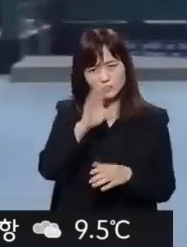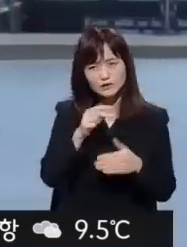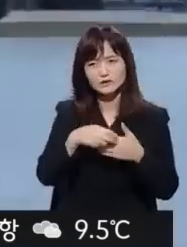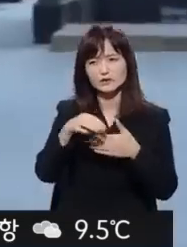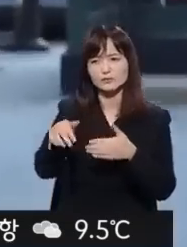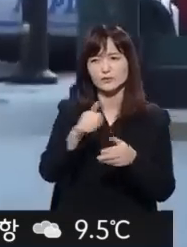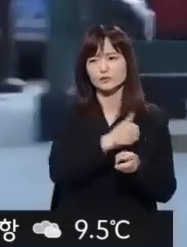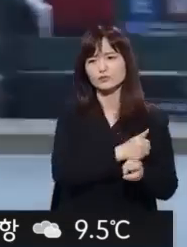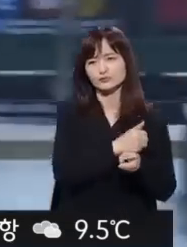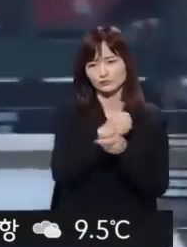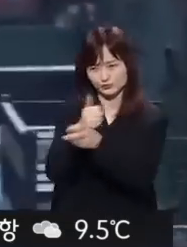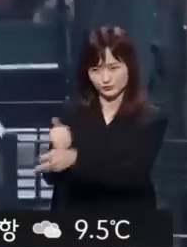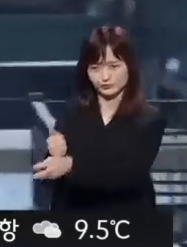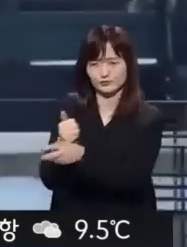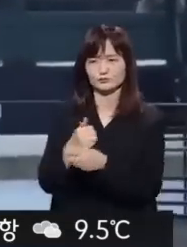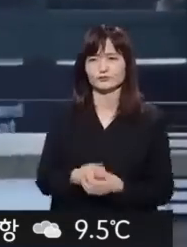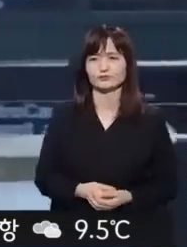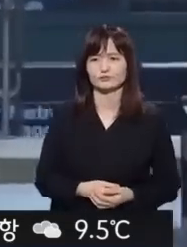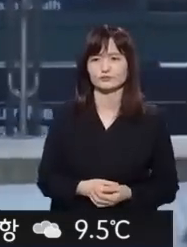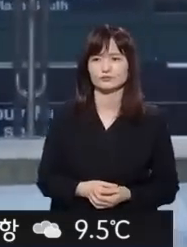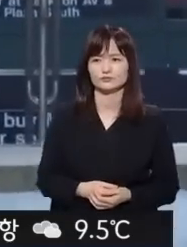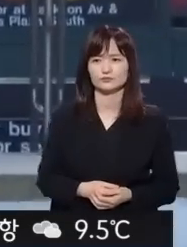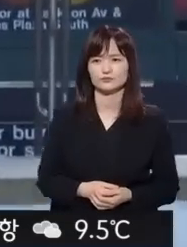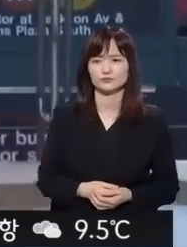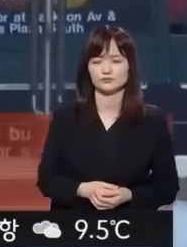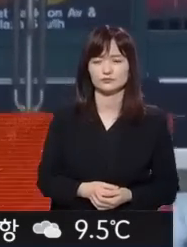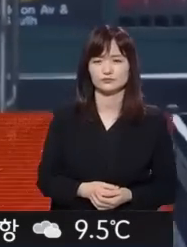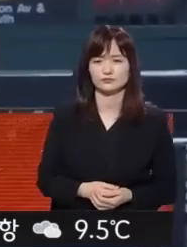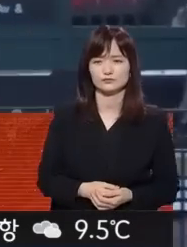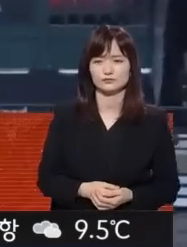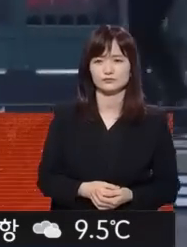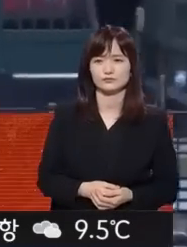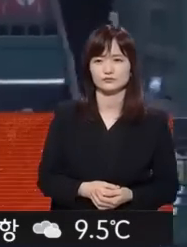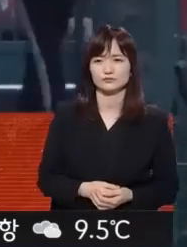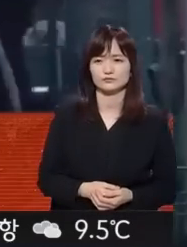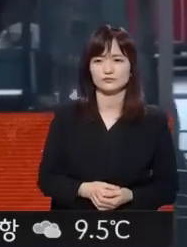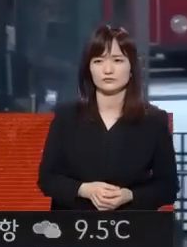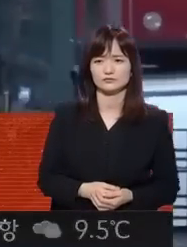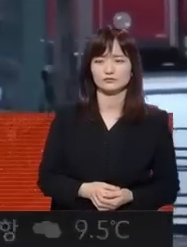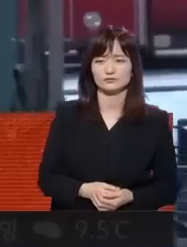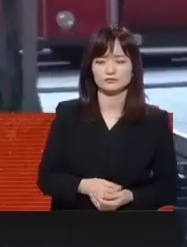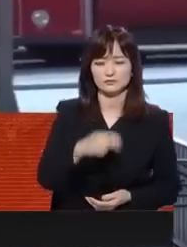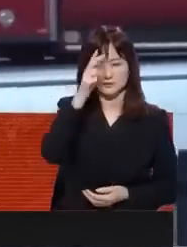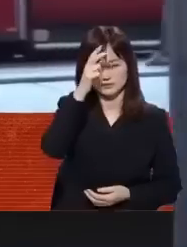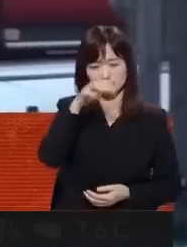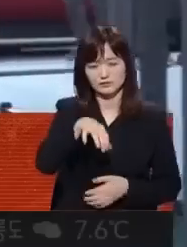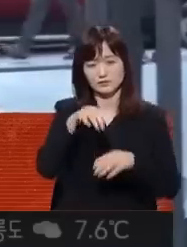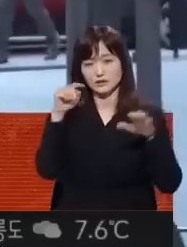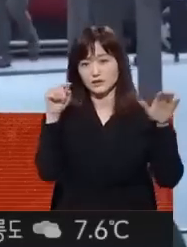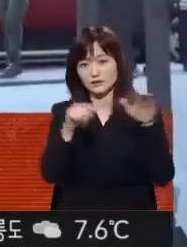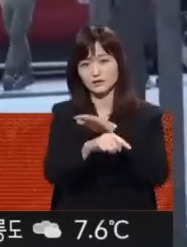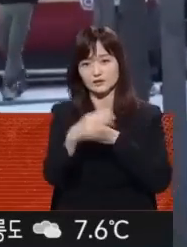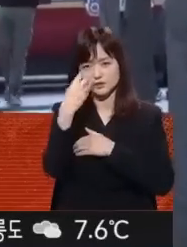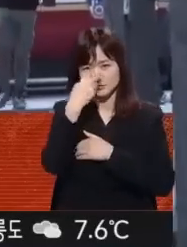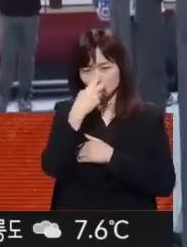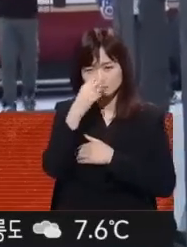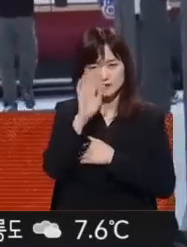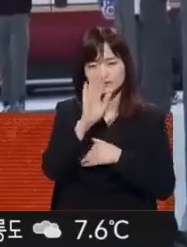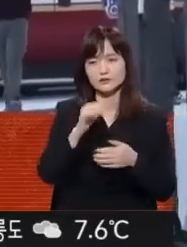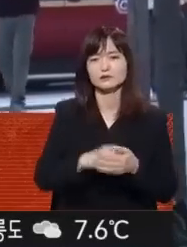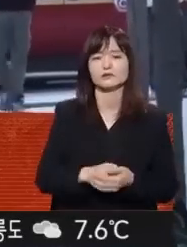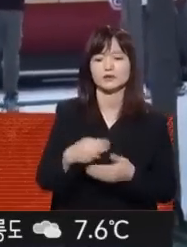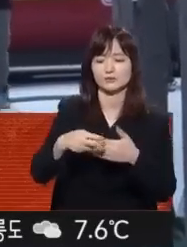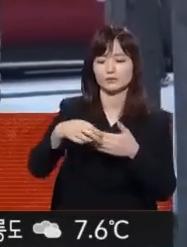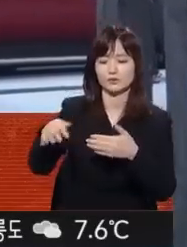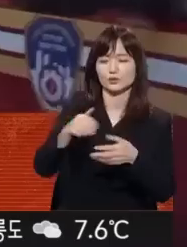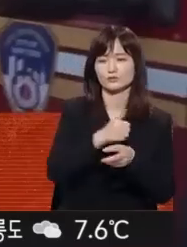병원으로 이송이 됐다고 하고요 지금 이송 장면이 나오네요 경찰에 가서 뭐 조사를 할 수 있는 그런 상황도 아니기 때문에 병원으로 이송이